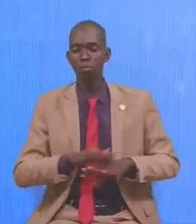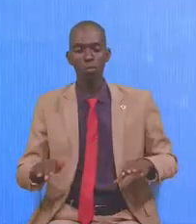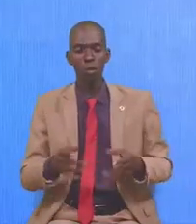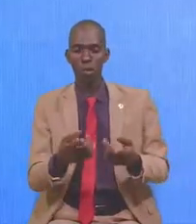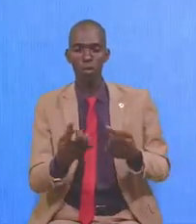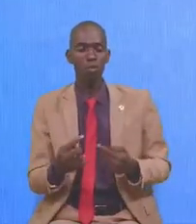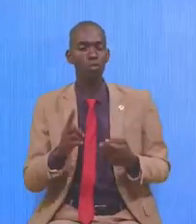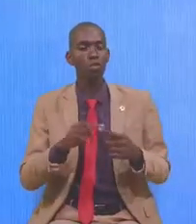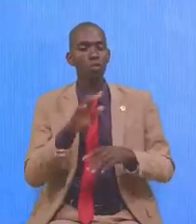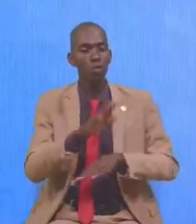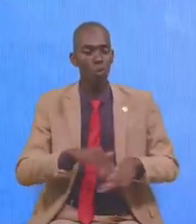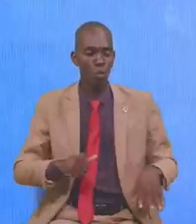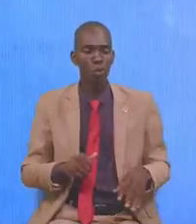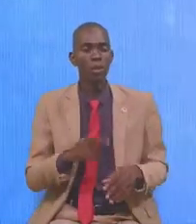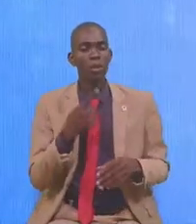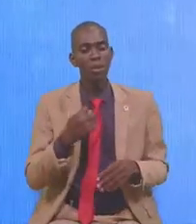appeler